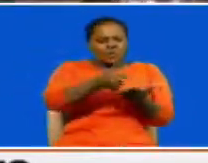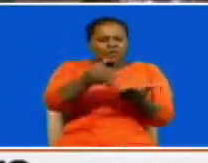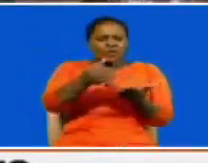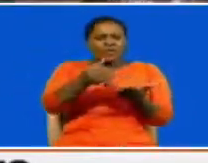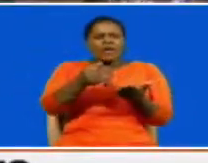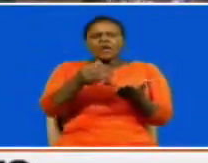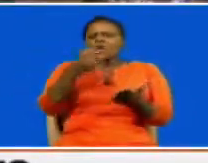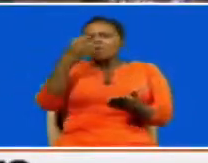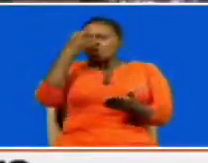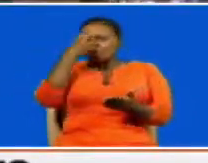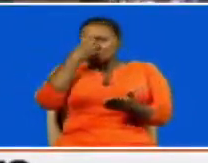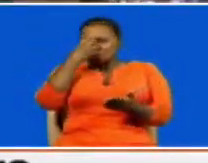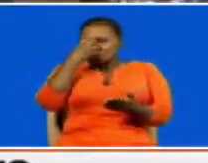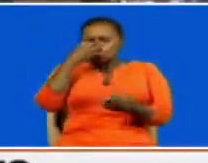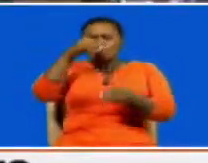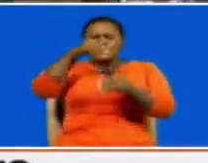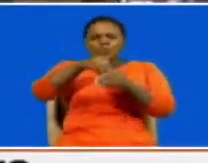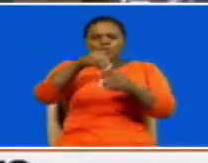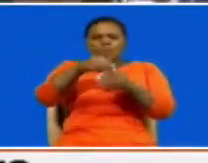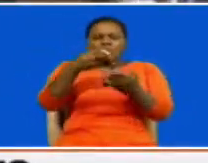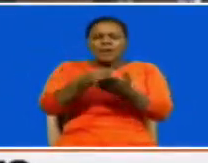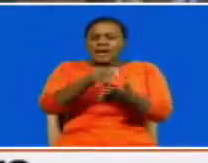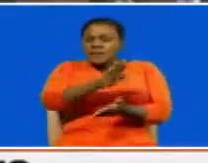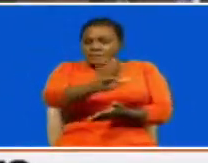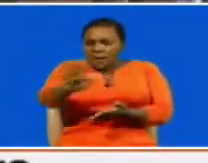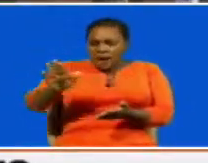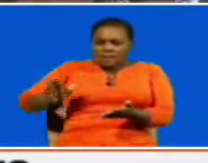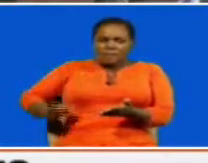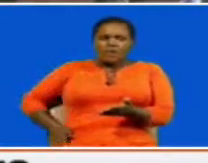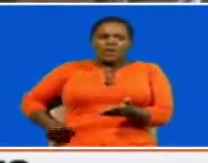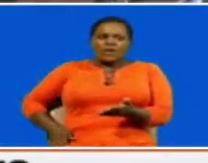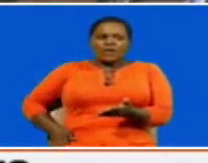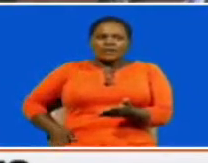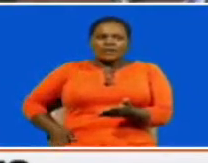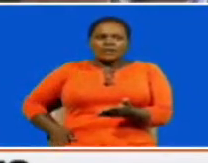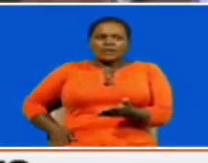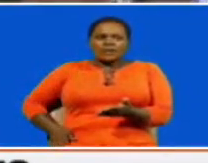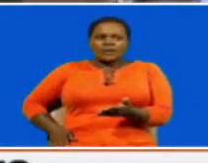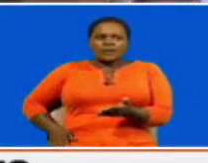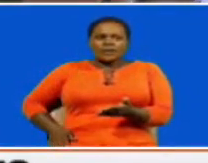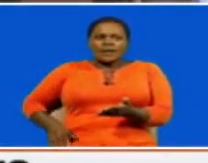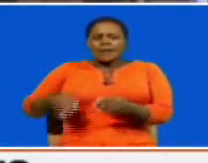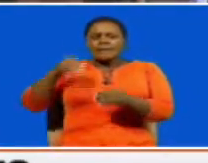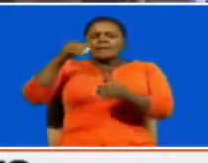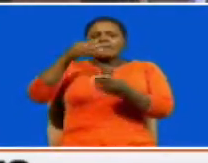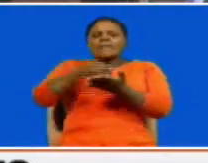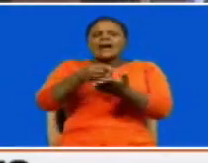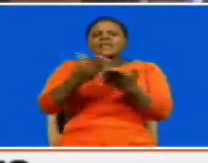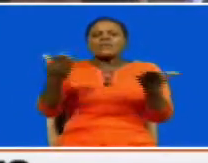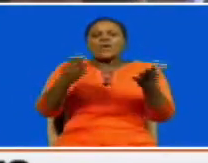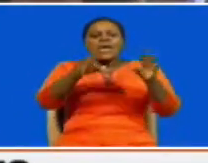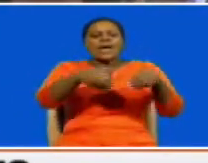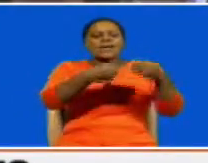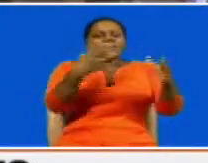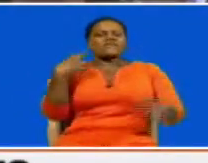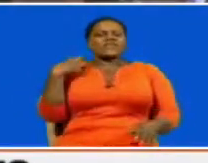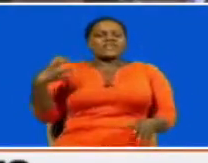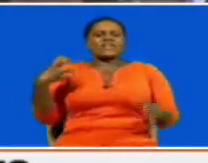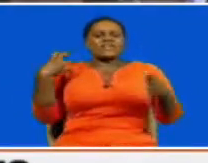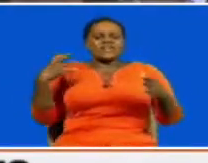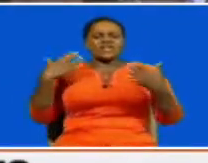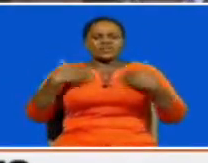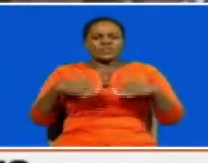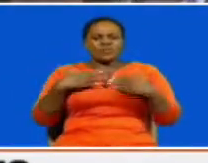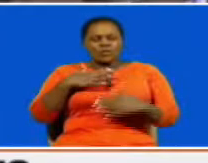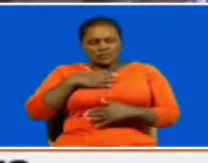Badala ya Ruto kuweka pesa mifukoni mwenu, watu wa Githurai, anaweka pesa kwa mifuko ya wadosi